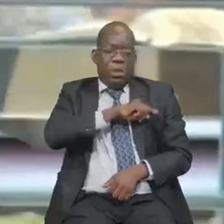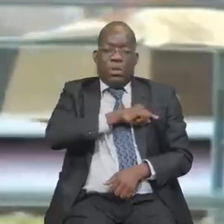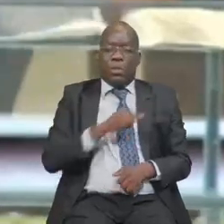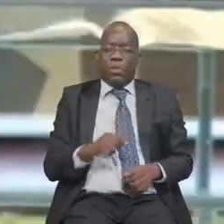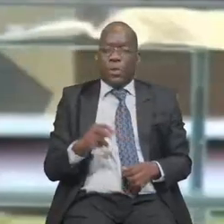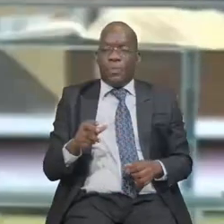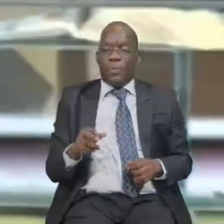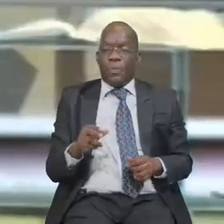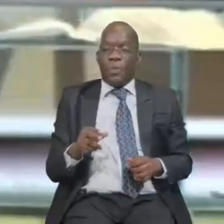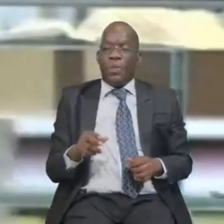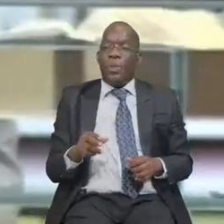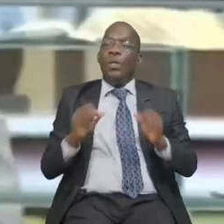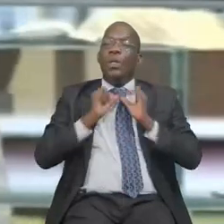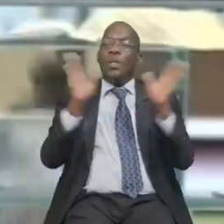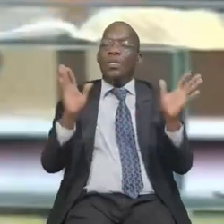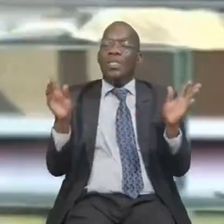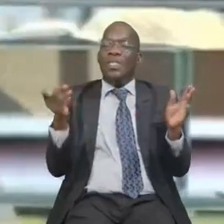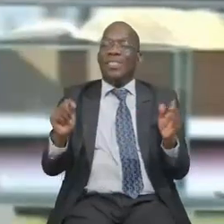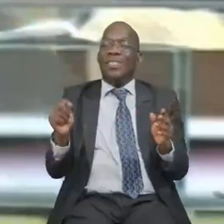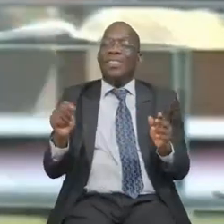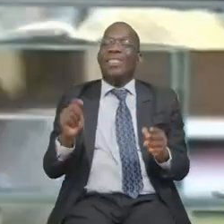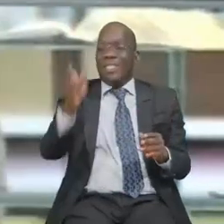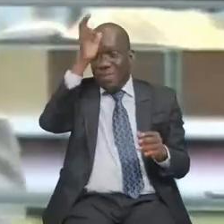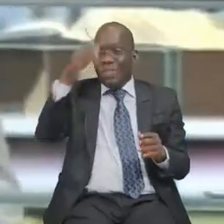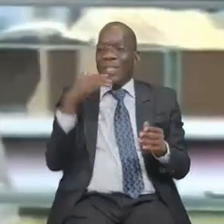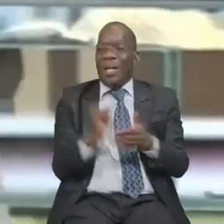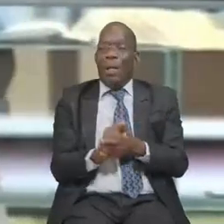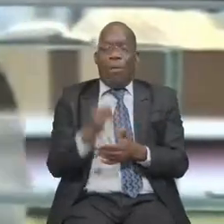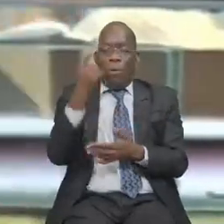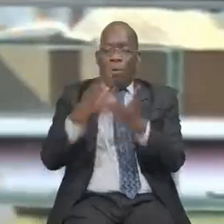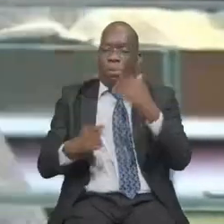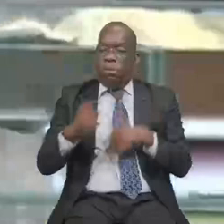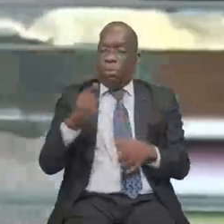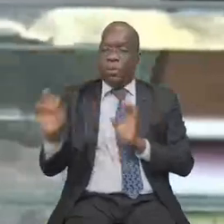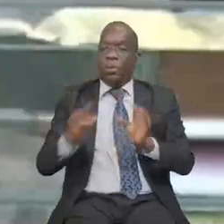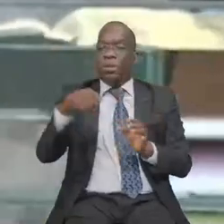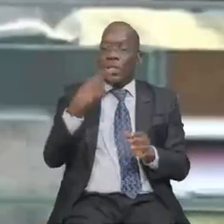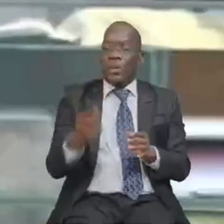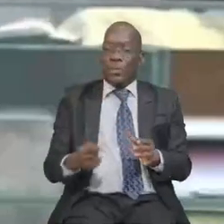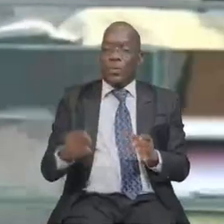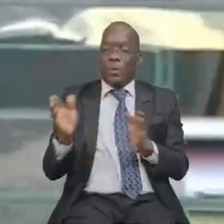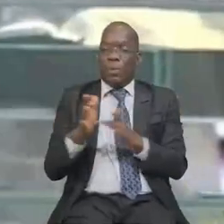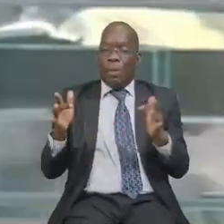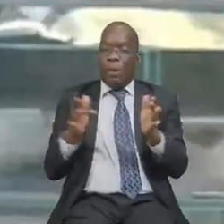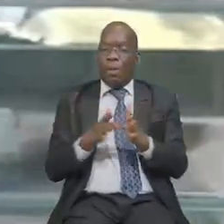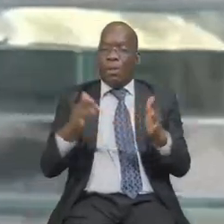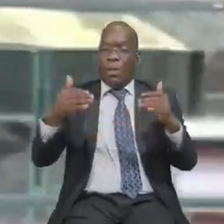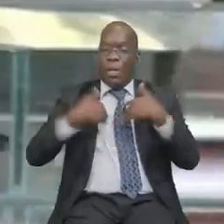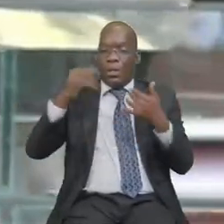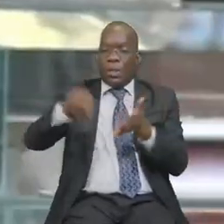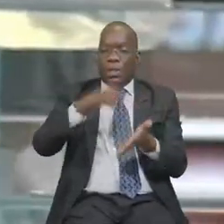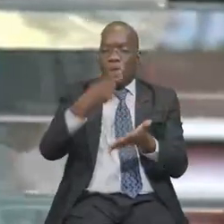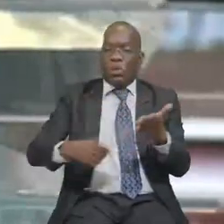dire, ah, Jésus a dit, et toi, est-ce que toi tu es sauvé? Jésus a annulé toutes